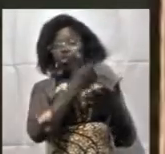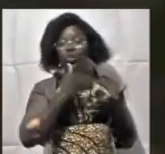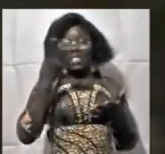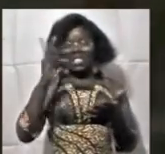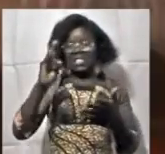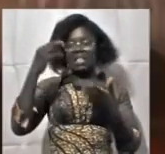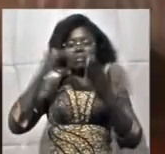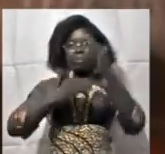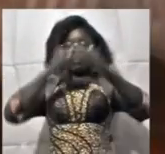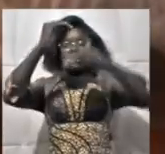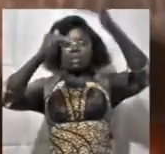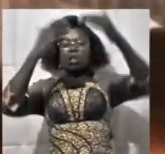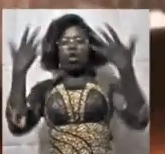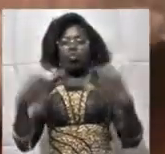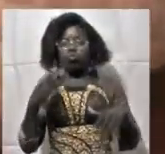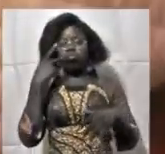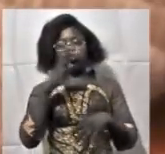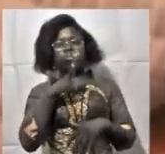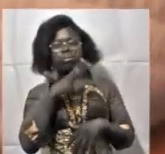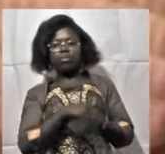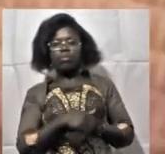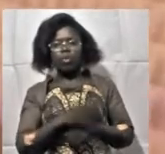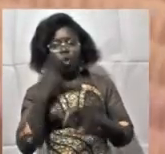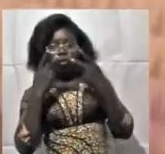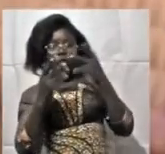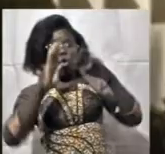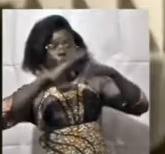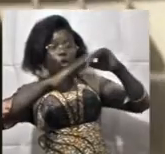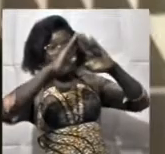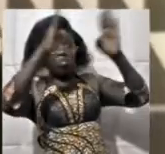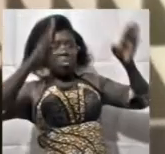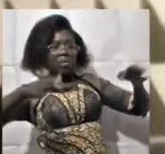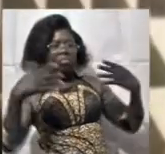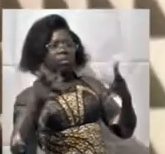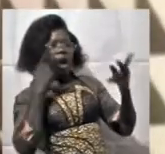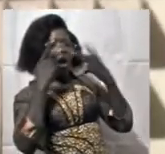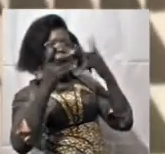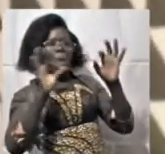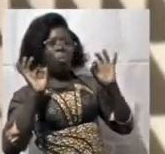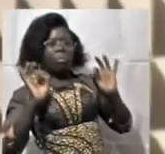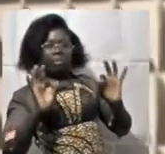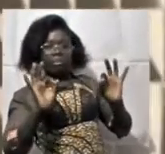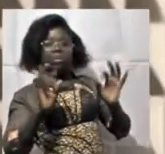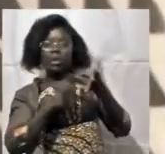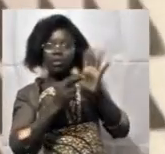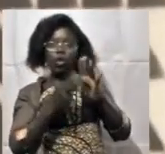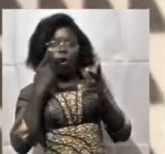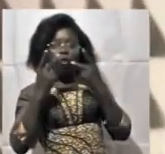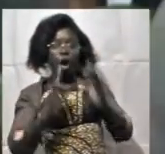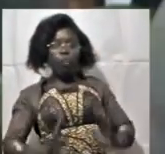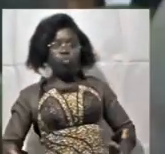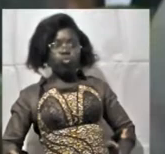sera le point le plus haut. L'auditorium et les 17 étages de l'immeuble de bureau ne manquent pas d'attrait non plus. Le bâtiment en forme de